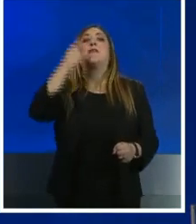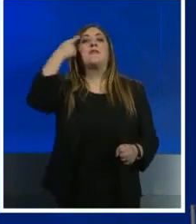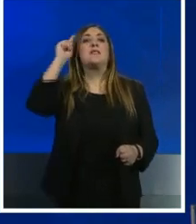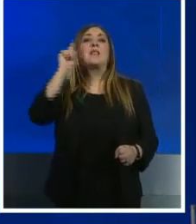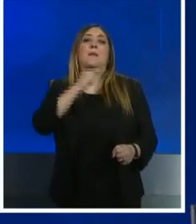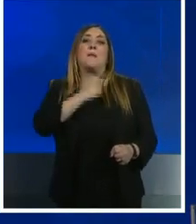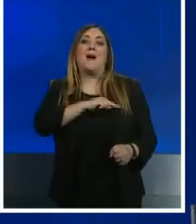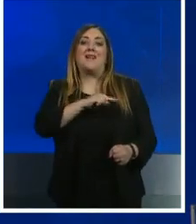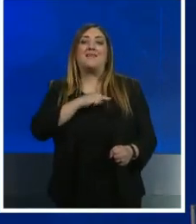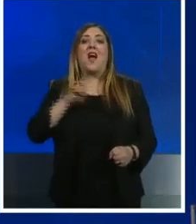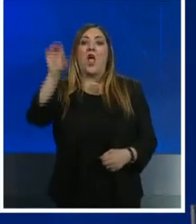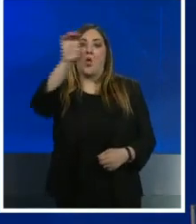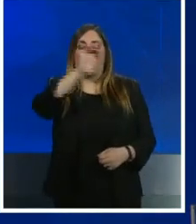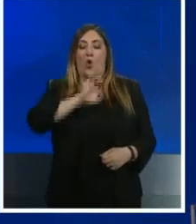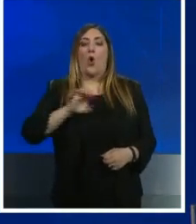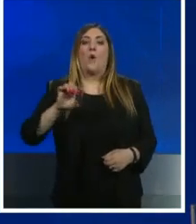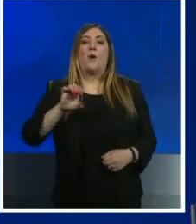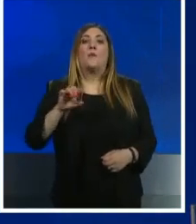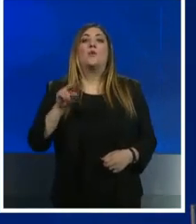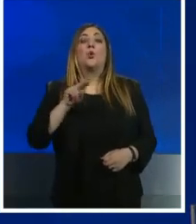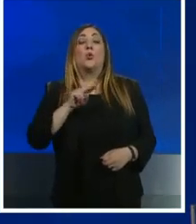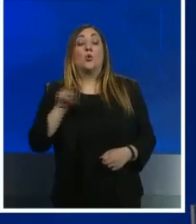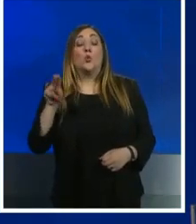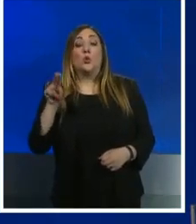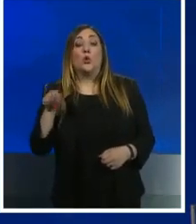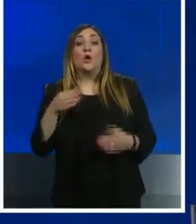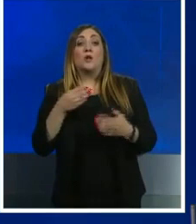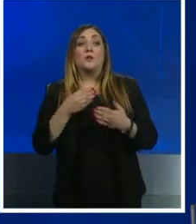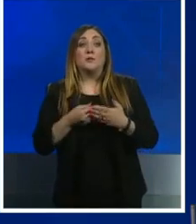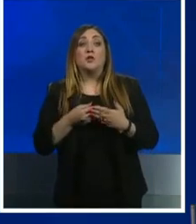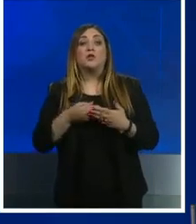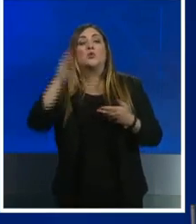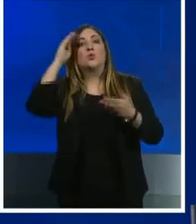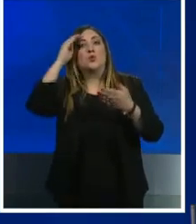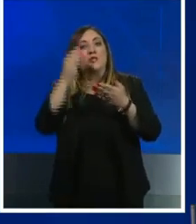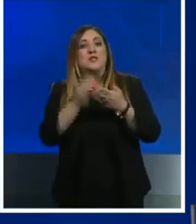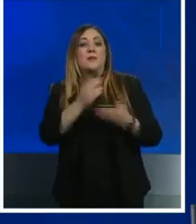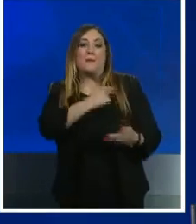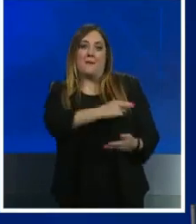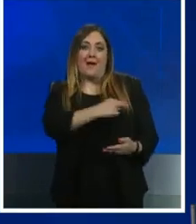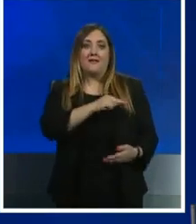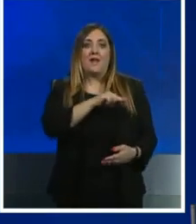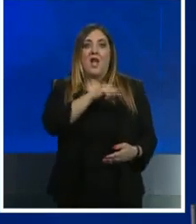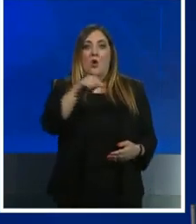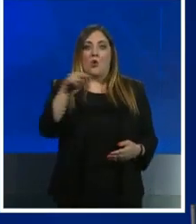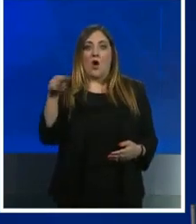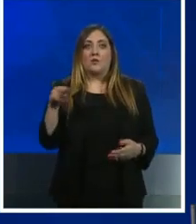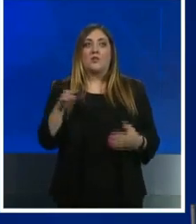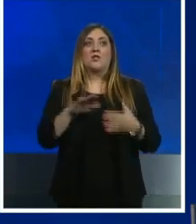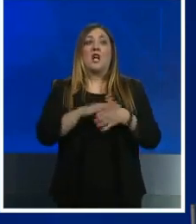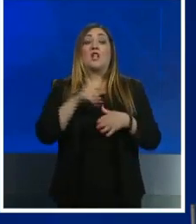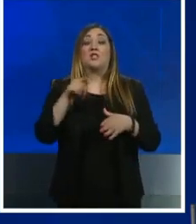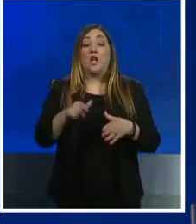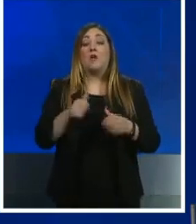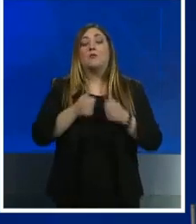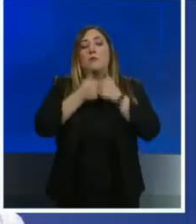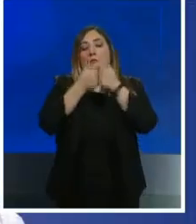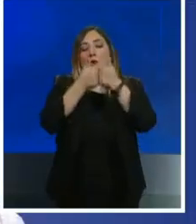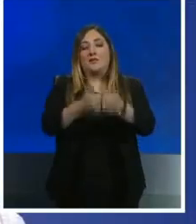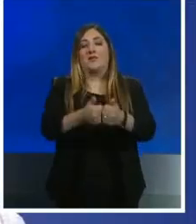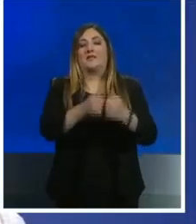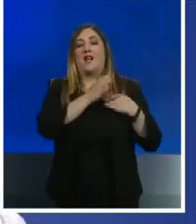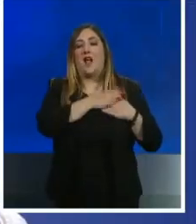Maltin fl-Ewropa kif ukoll biex naqbżu għal Malta u għawdex għax huma vera l-qalbna.